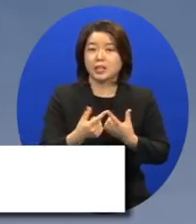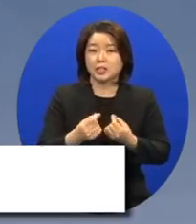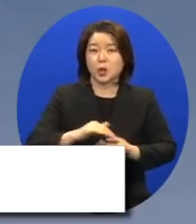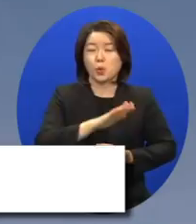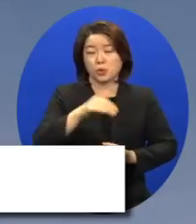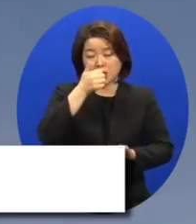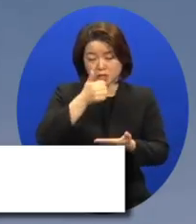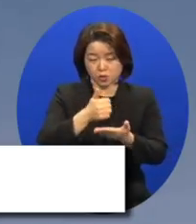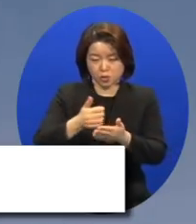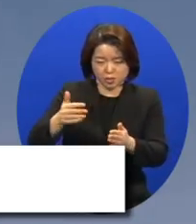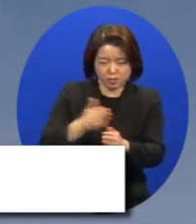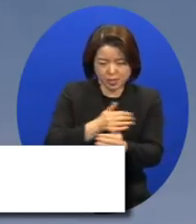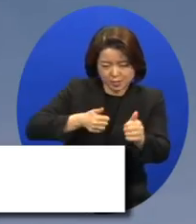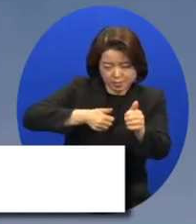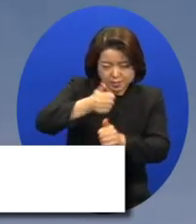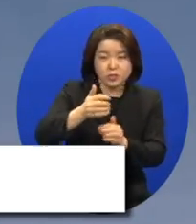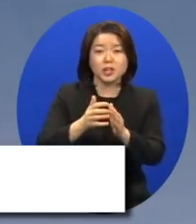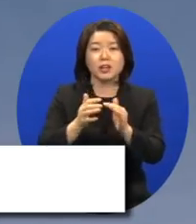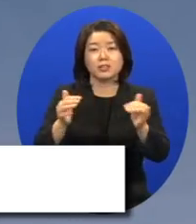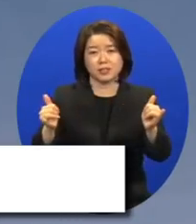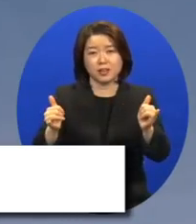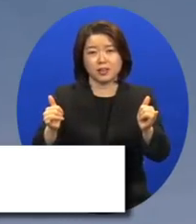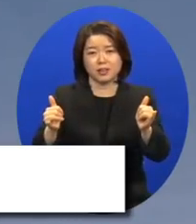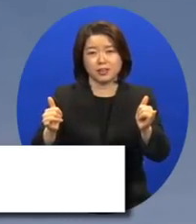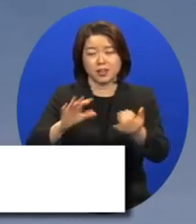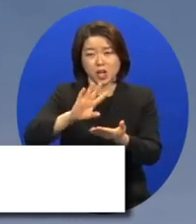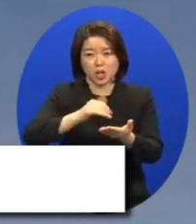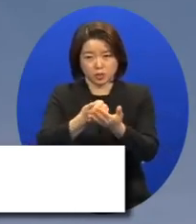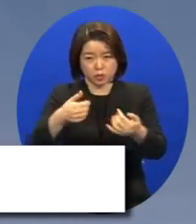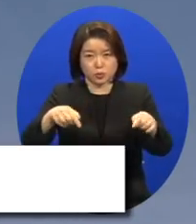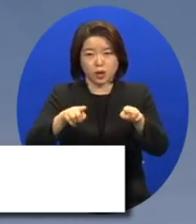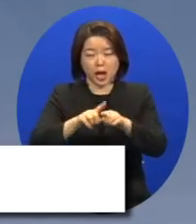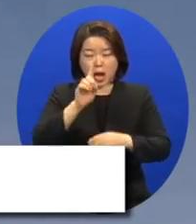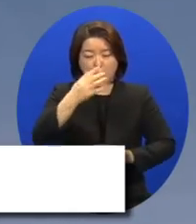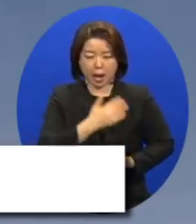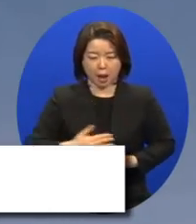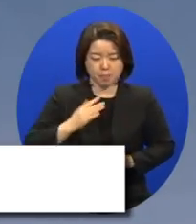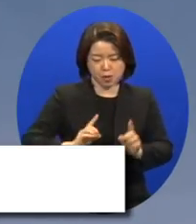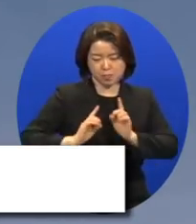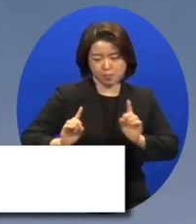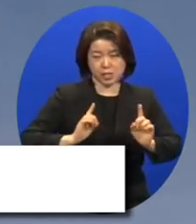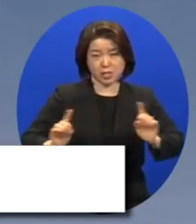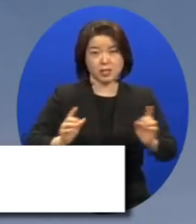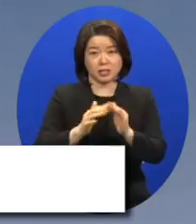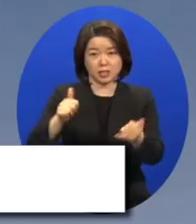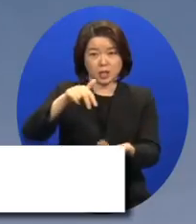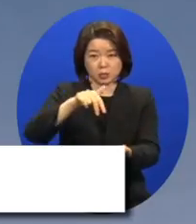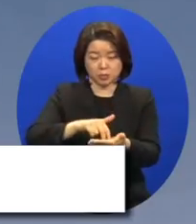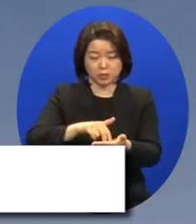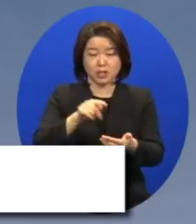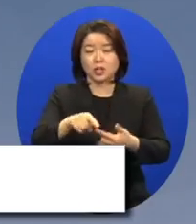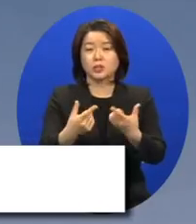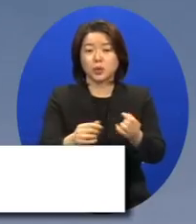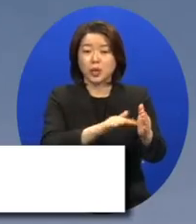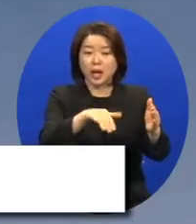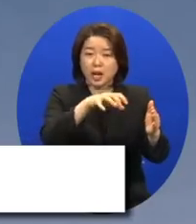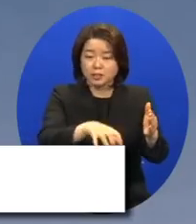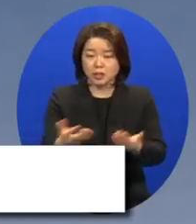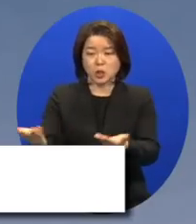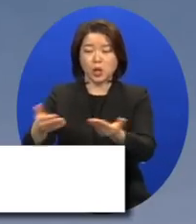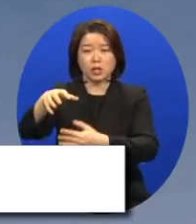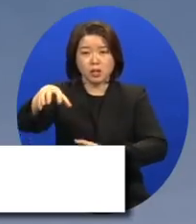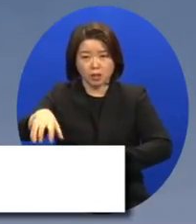죄에서 승리하면 자 그리스도 한 몸된 지체 진짜 로써 그렇게 가정에서 일터에서